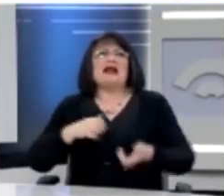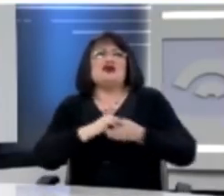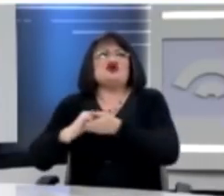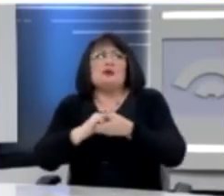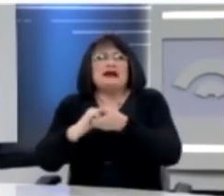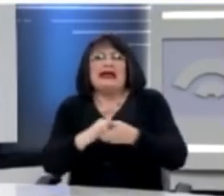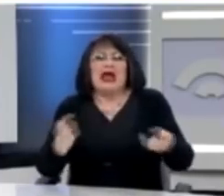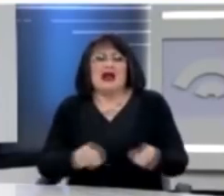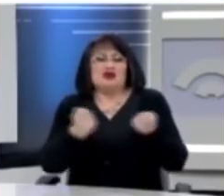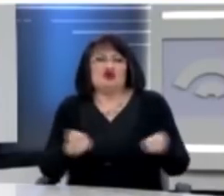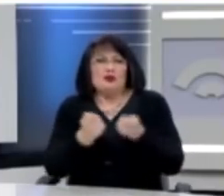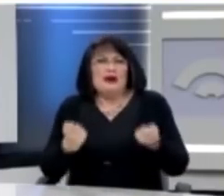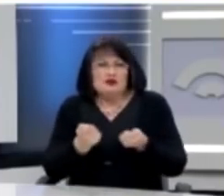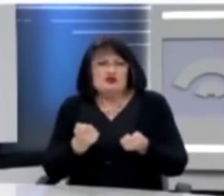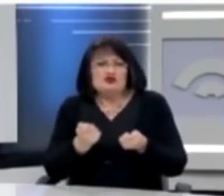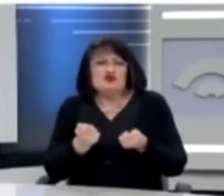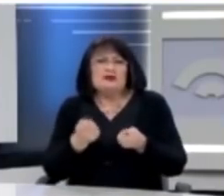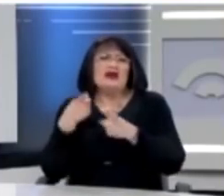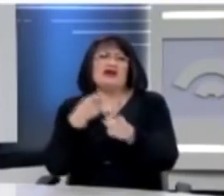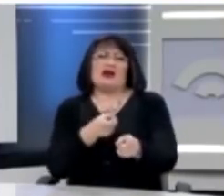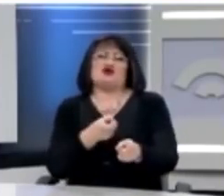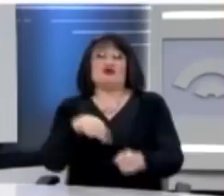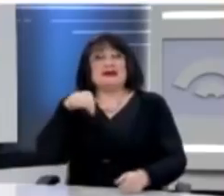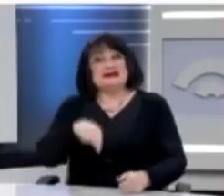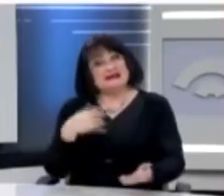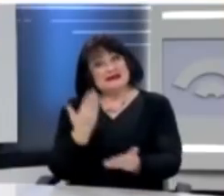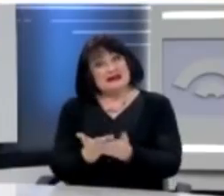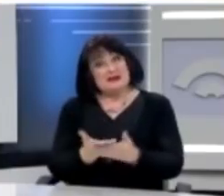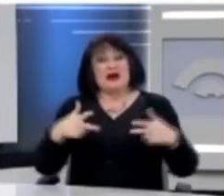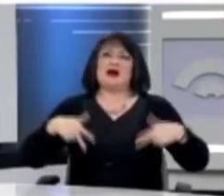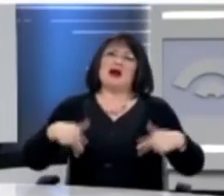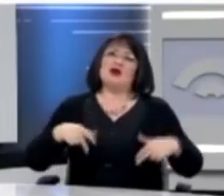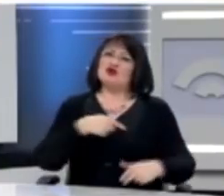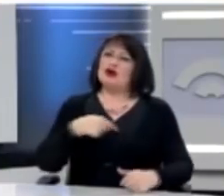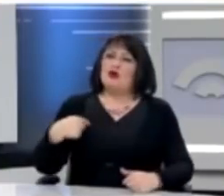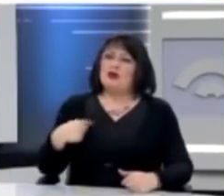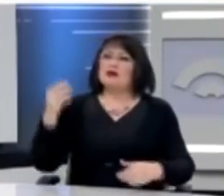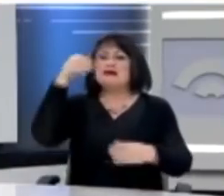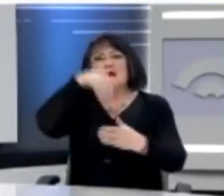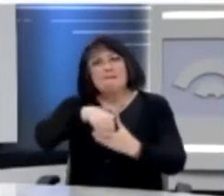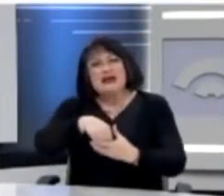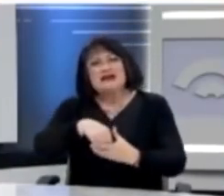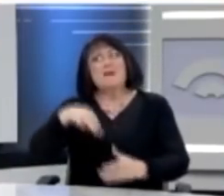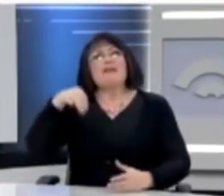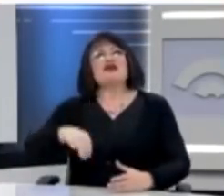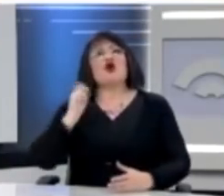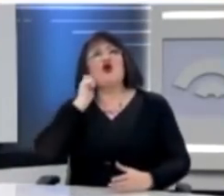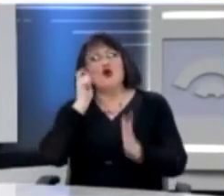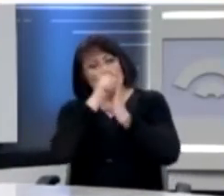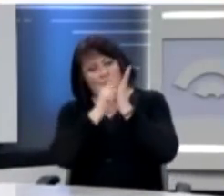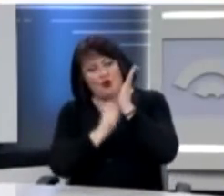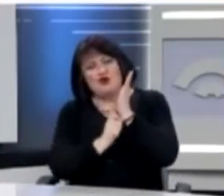κορυφώθηκε και απαιτείται σήμερα να μπει το κράτος και η εργοδοσία μέσα στα Μητρώα, είτε